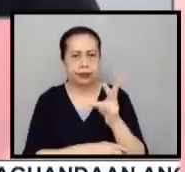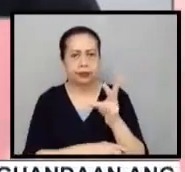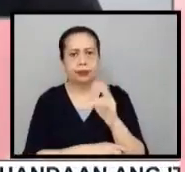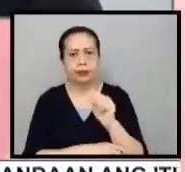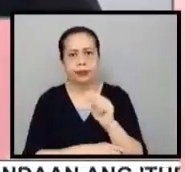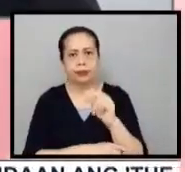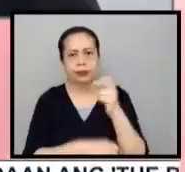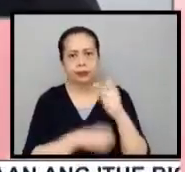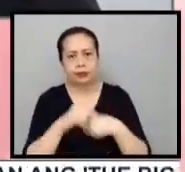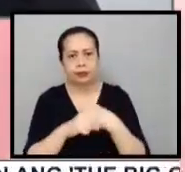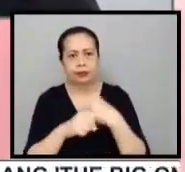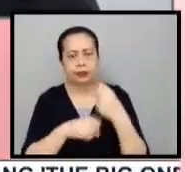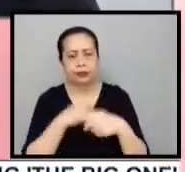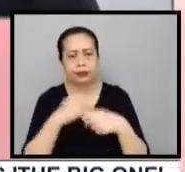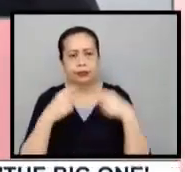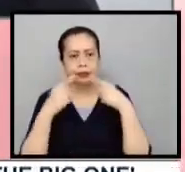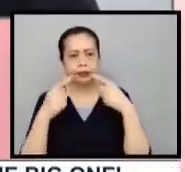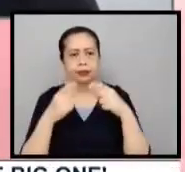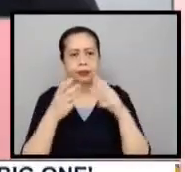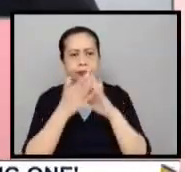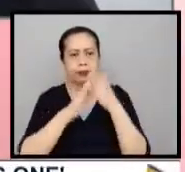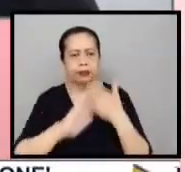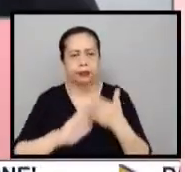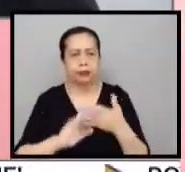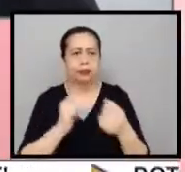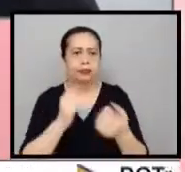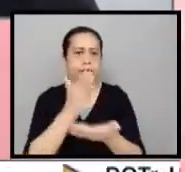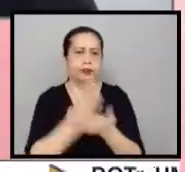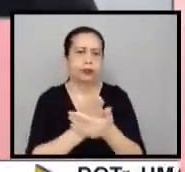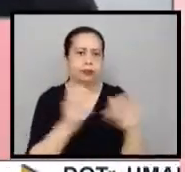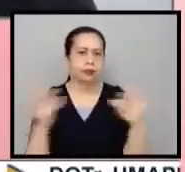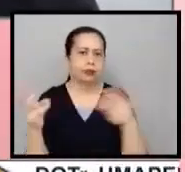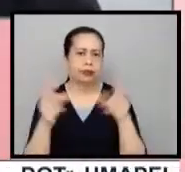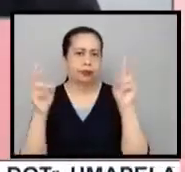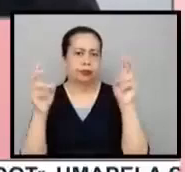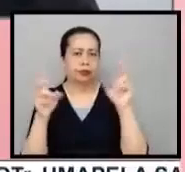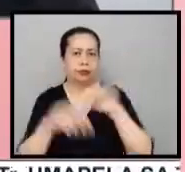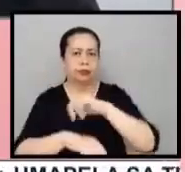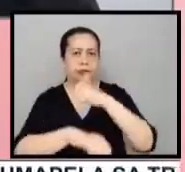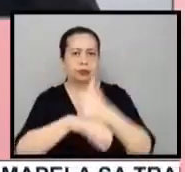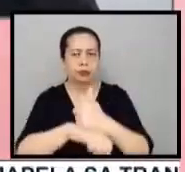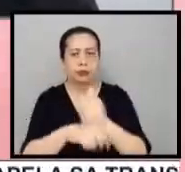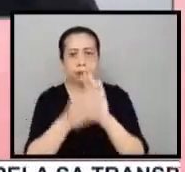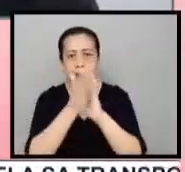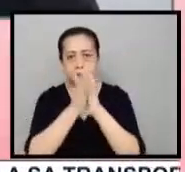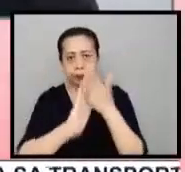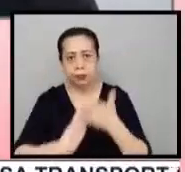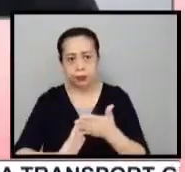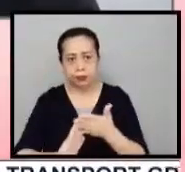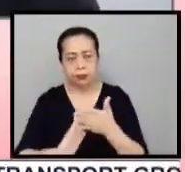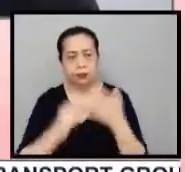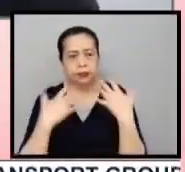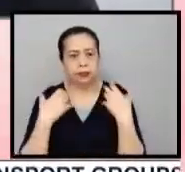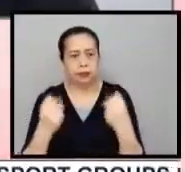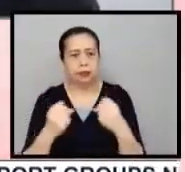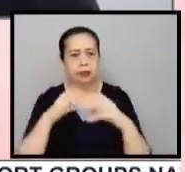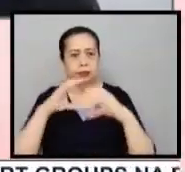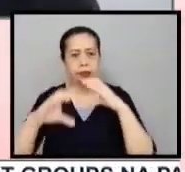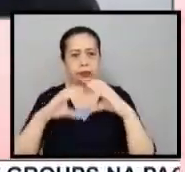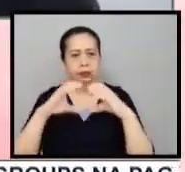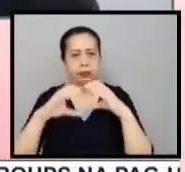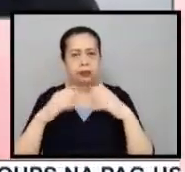of the Declaration of Peace and Cessation of War with the theme Institutional Peace, Strengthening Communication to Build